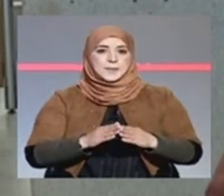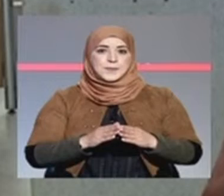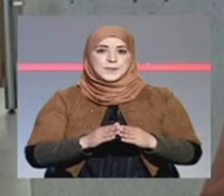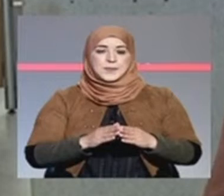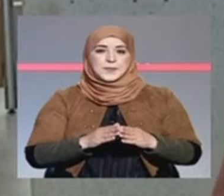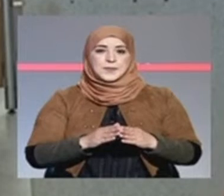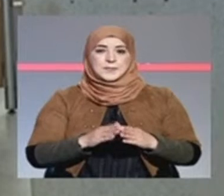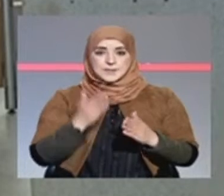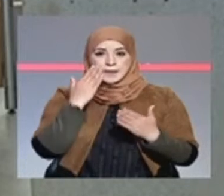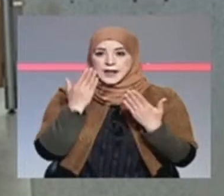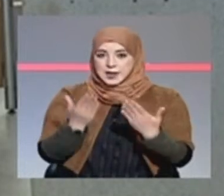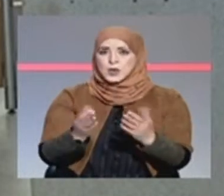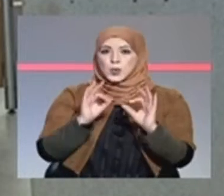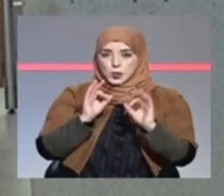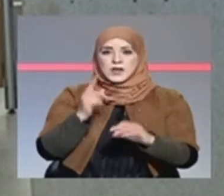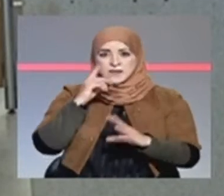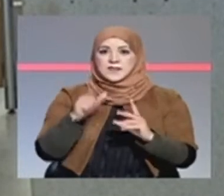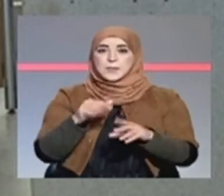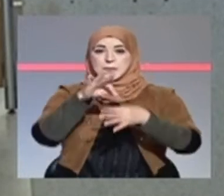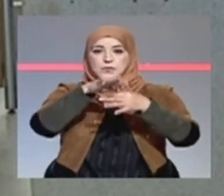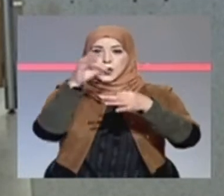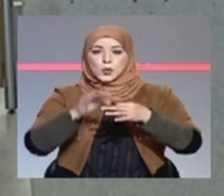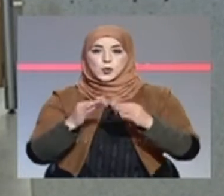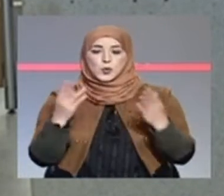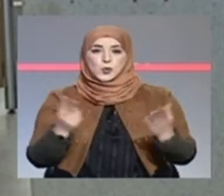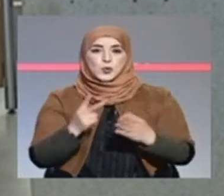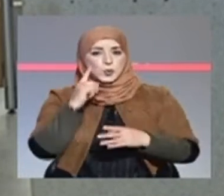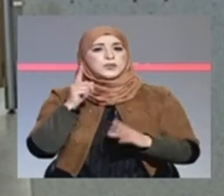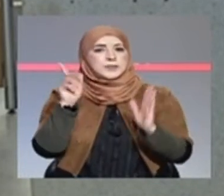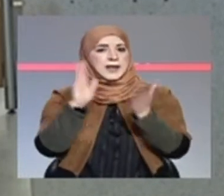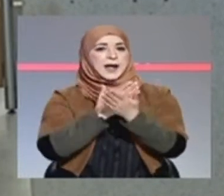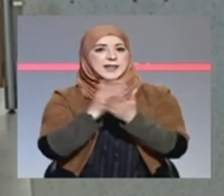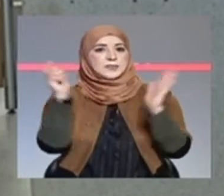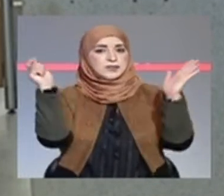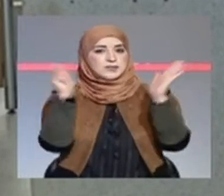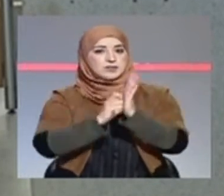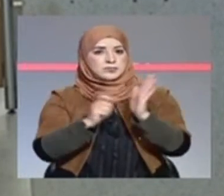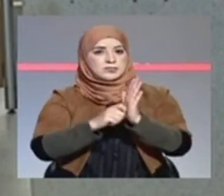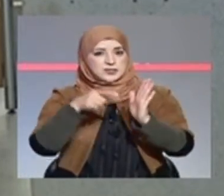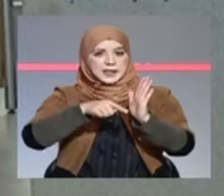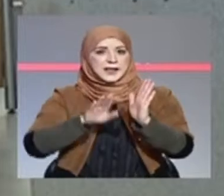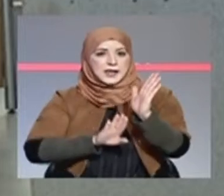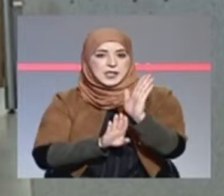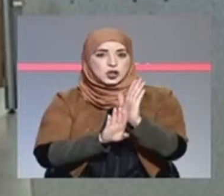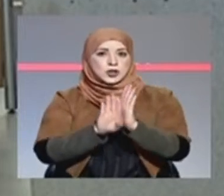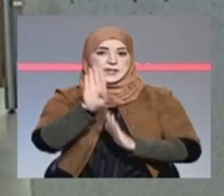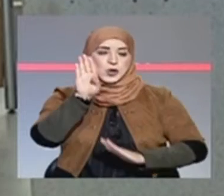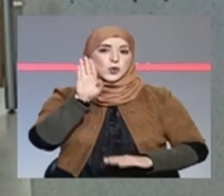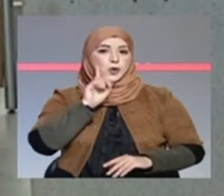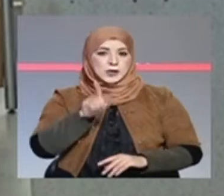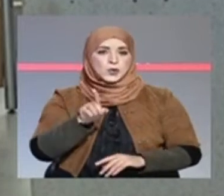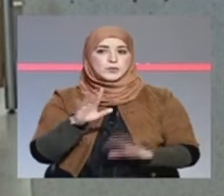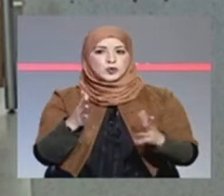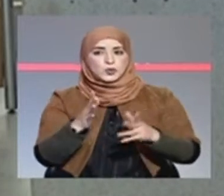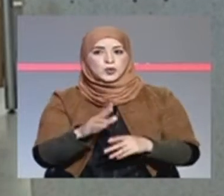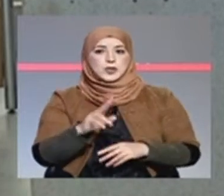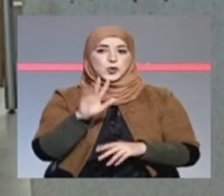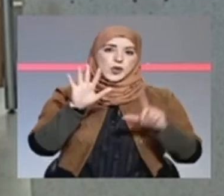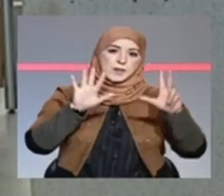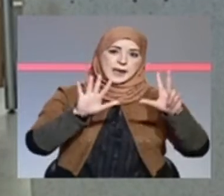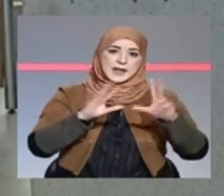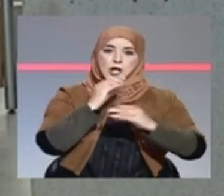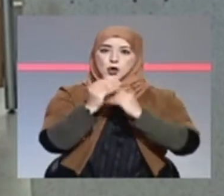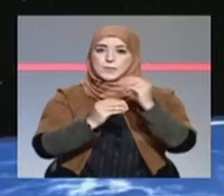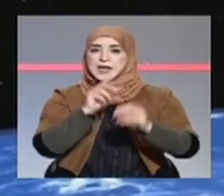حلول احد التاريخ ل سقوط صاروخ يا اللي هو مشكور في ثمانيه